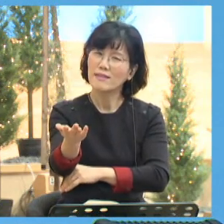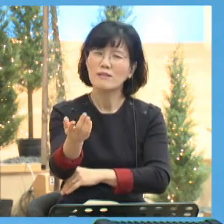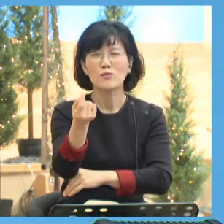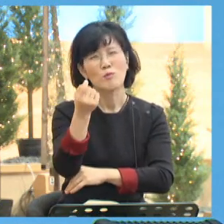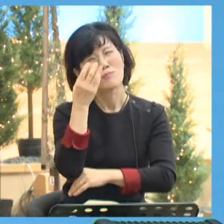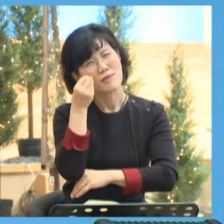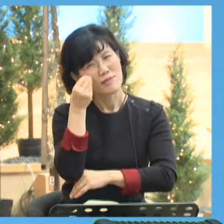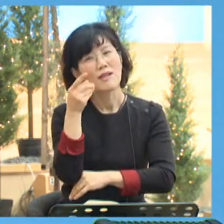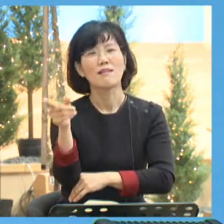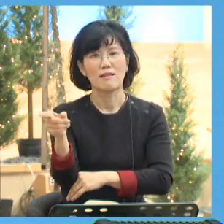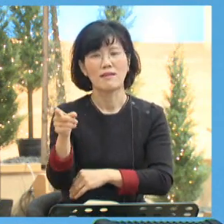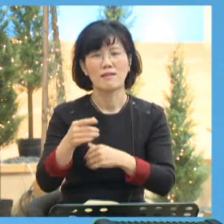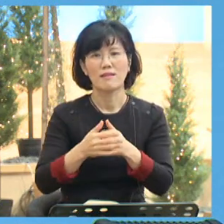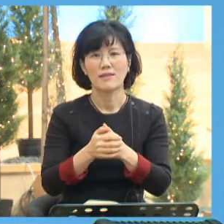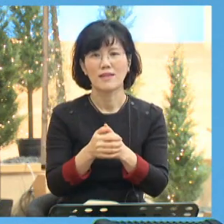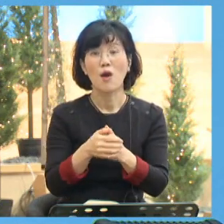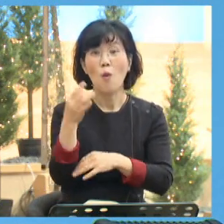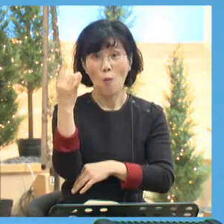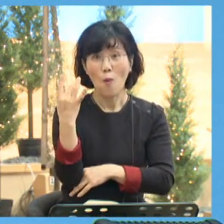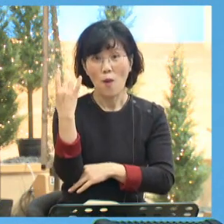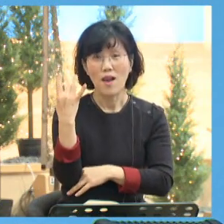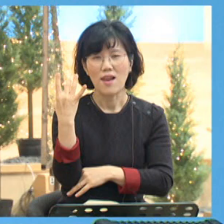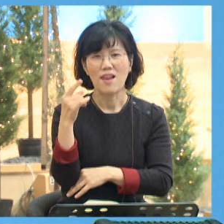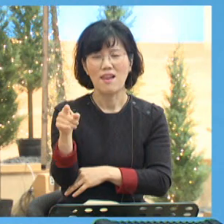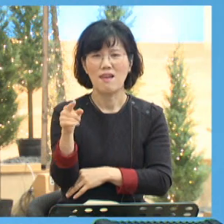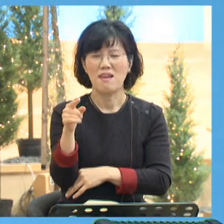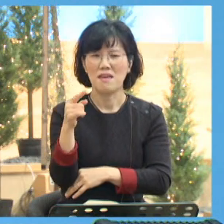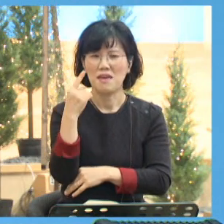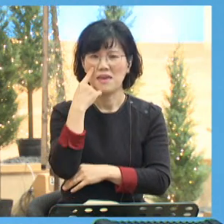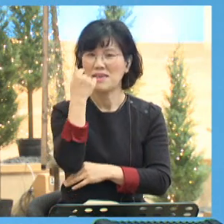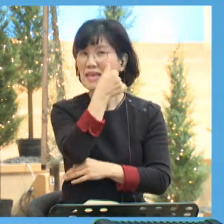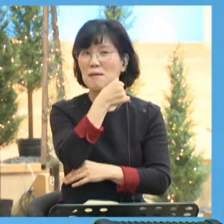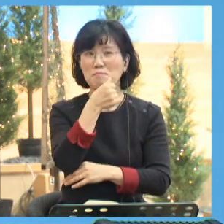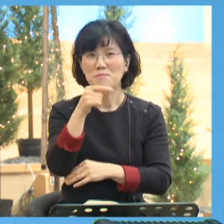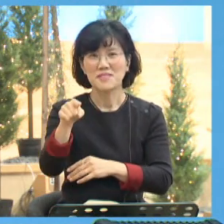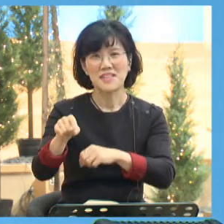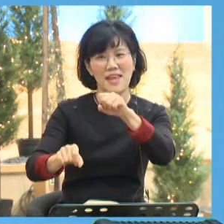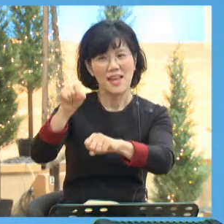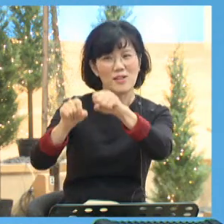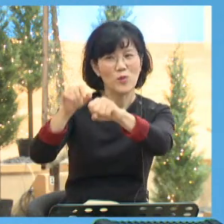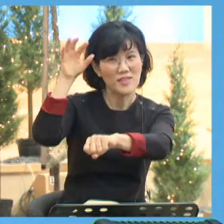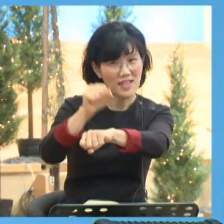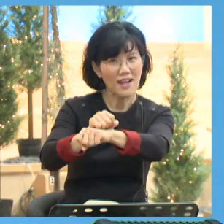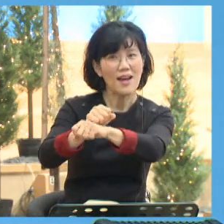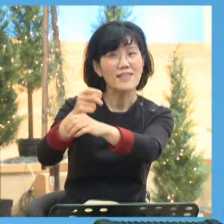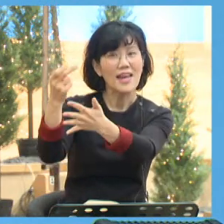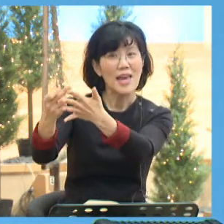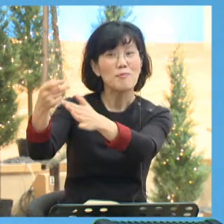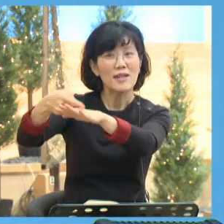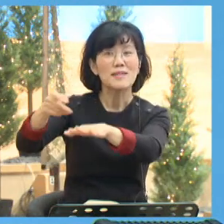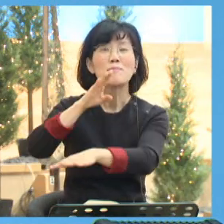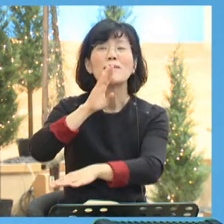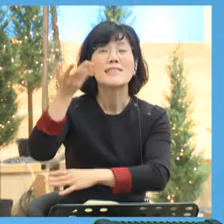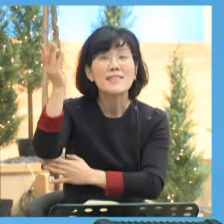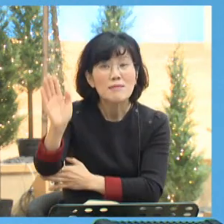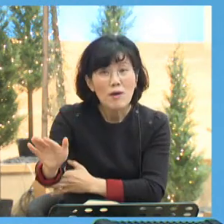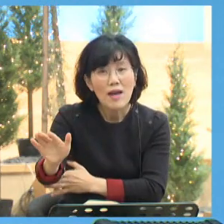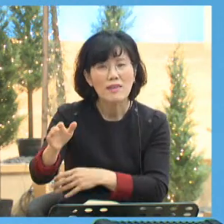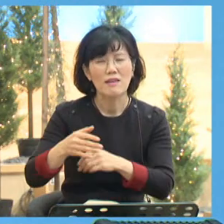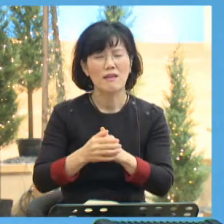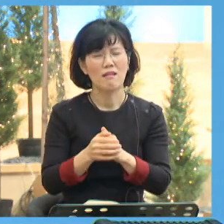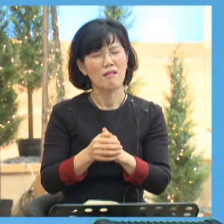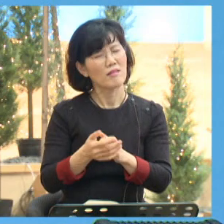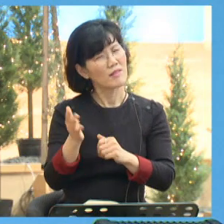이상하잖아요 물로 원래 얌체 짓을 잘하는 에브라임 족속들이 얻습니다 많은 10 하였습니다만 은